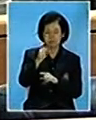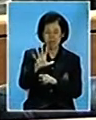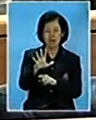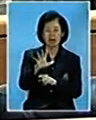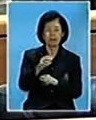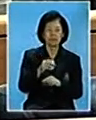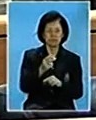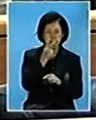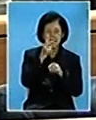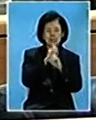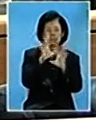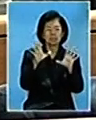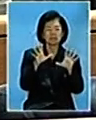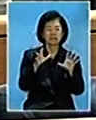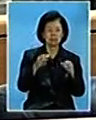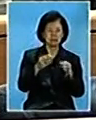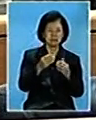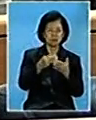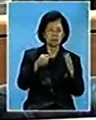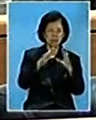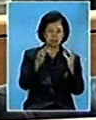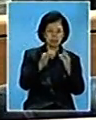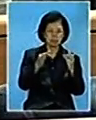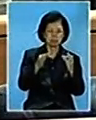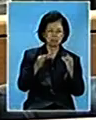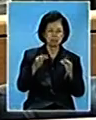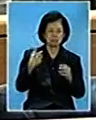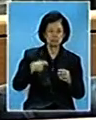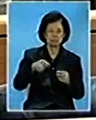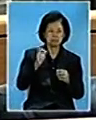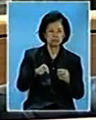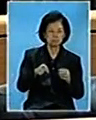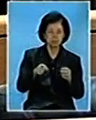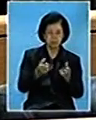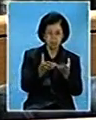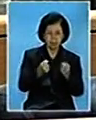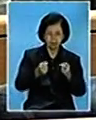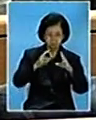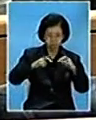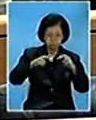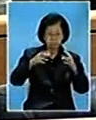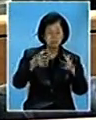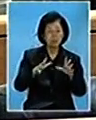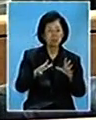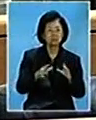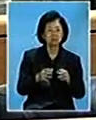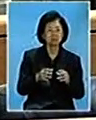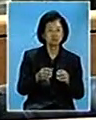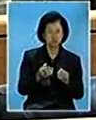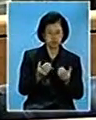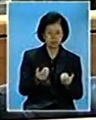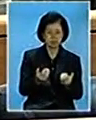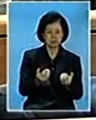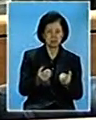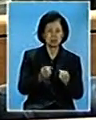ก็เราจะเห็นชัดครับว่าบางกรณีเนี่ยนะครับศาลรัฐธรรมนูญไม่รับวินิจฉัยอย่างกรณีนี้ไวๆนี่เองเนี่ยอา